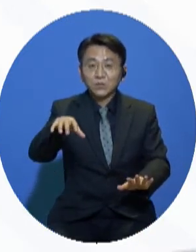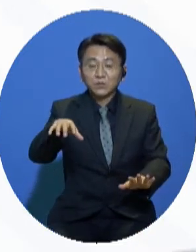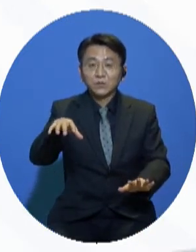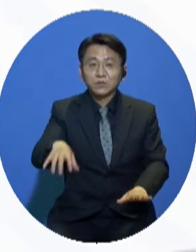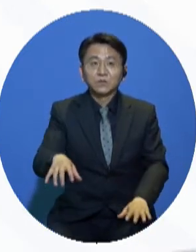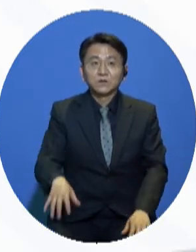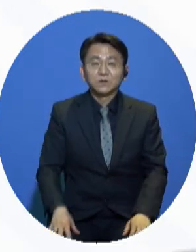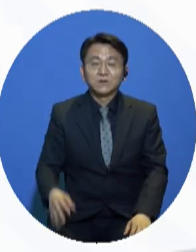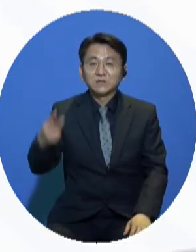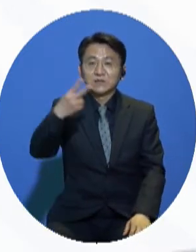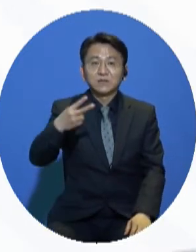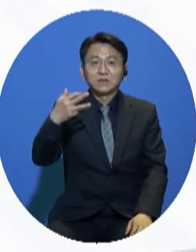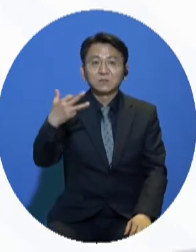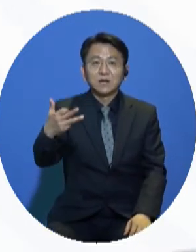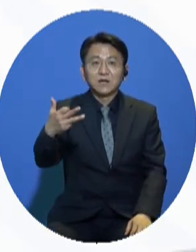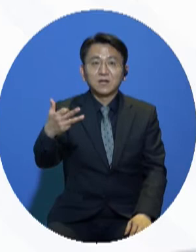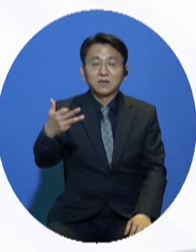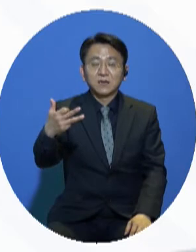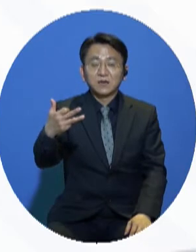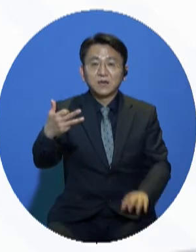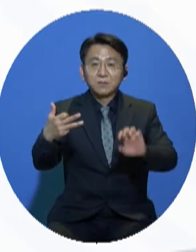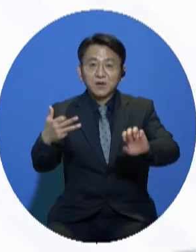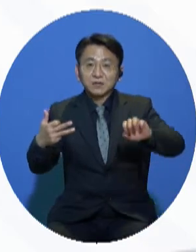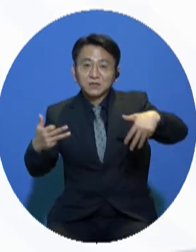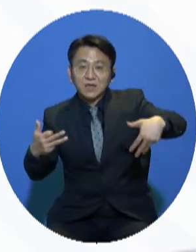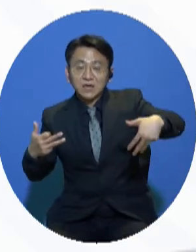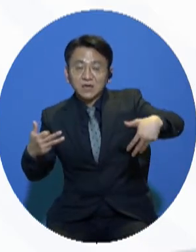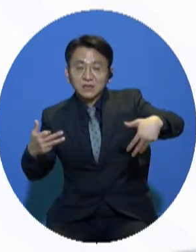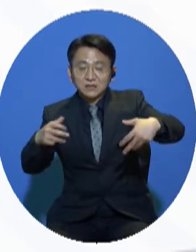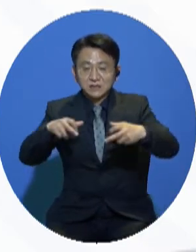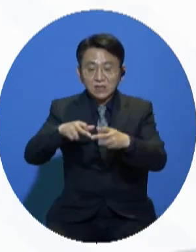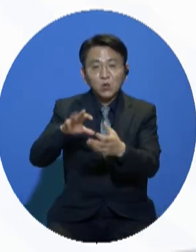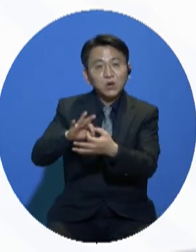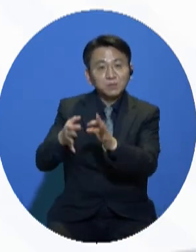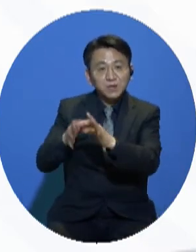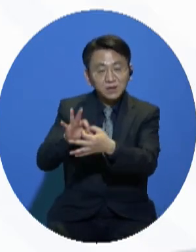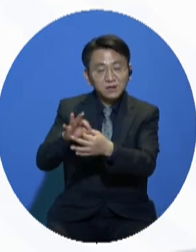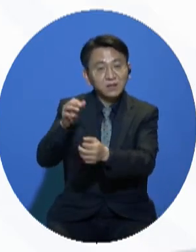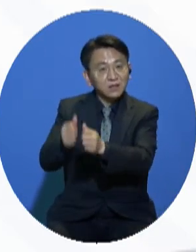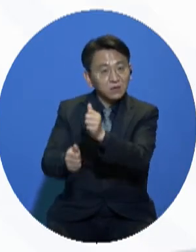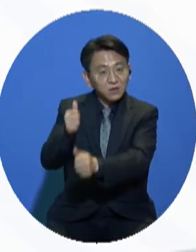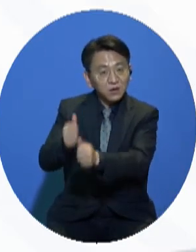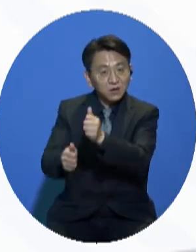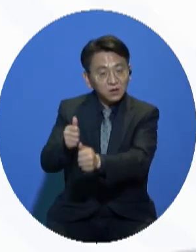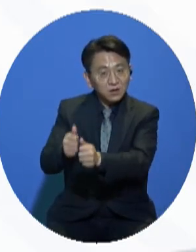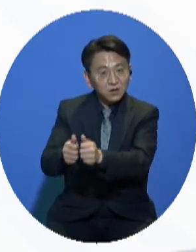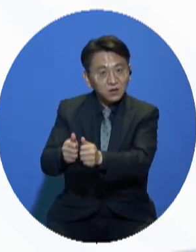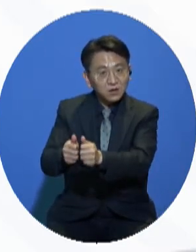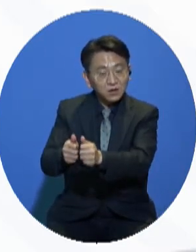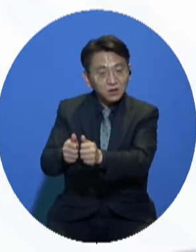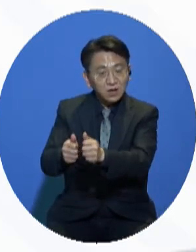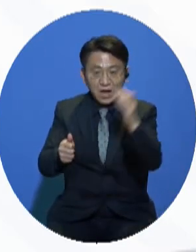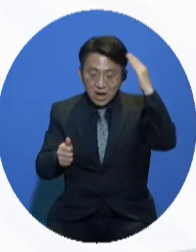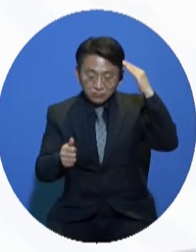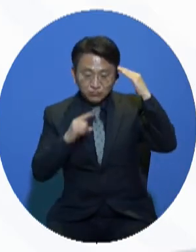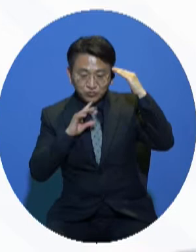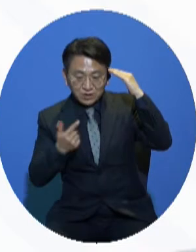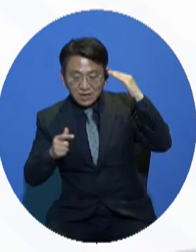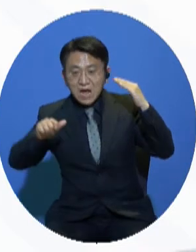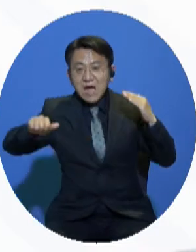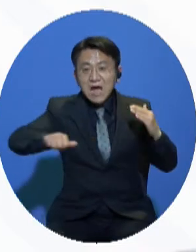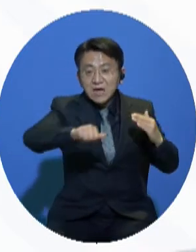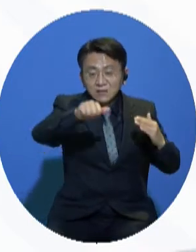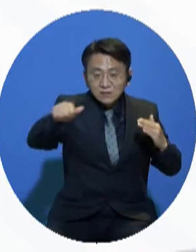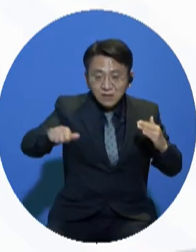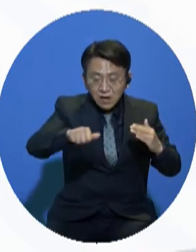자리에서는 2018 평창 패럴림픽 대회가 한국뿐만 아니라 아시아에